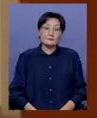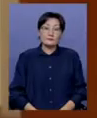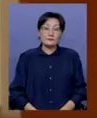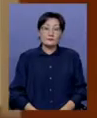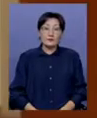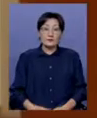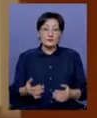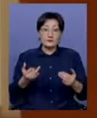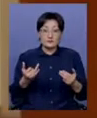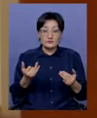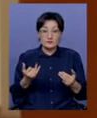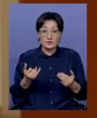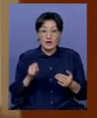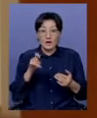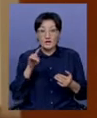Қазір